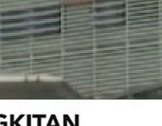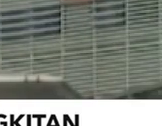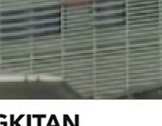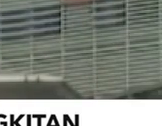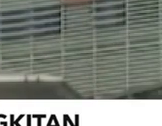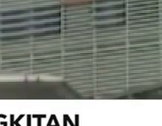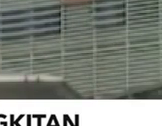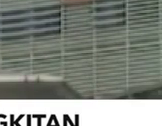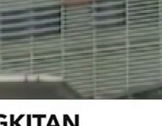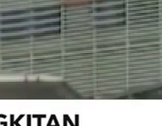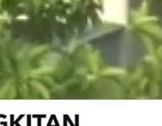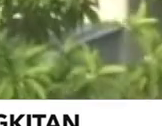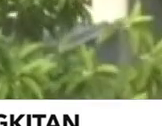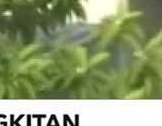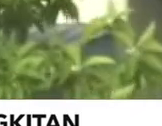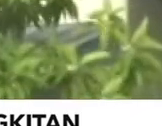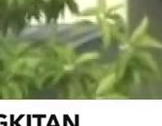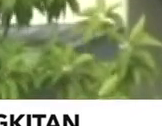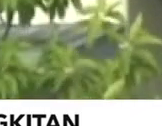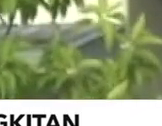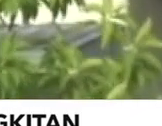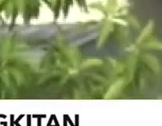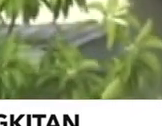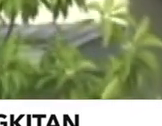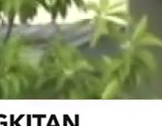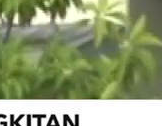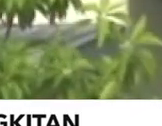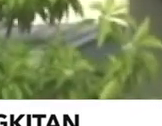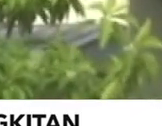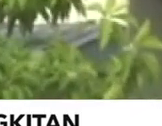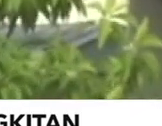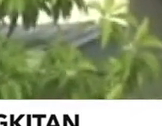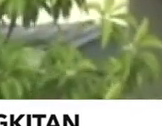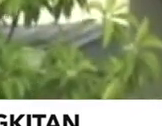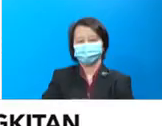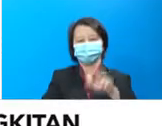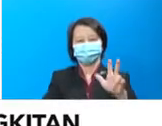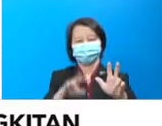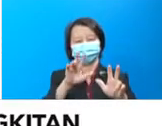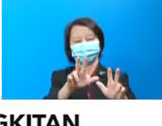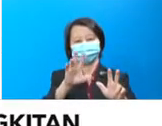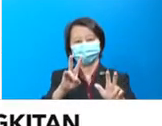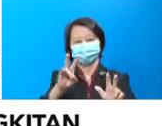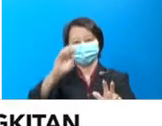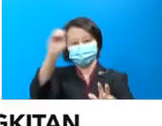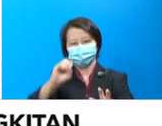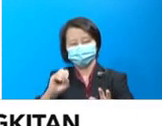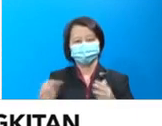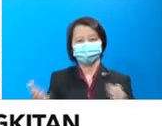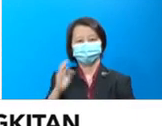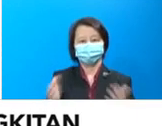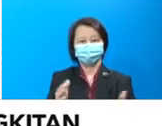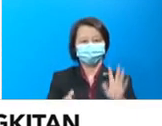dan 1288 untuk Hospital swasta peningkatan sebanyak 373 petus berbanding